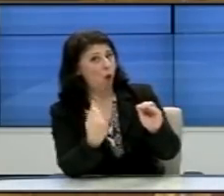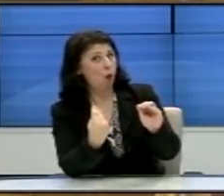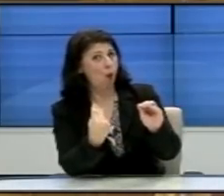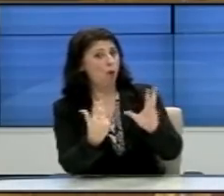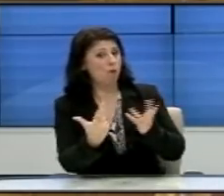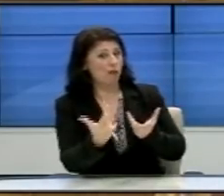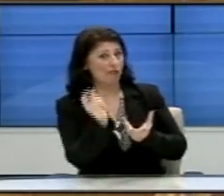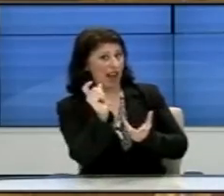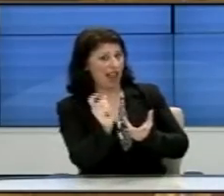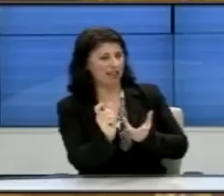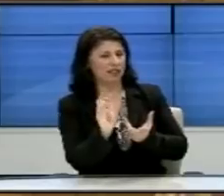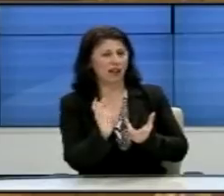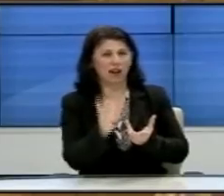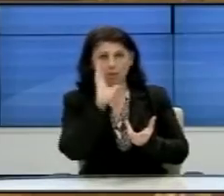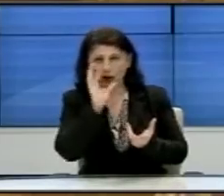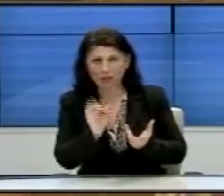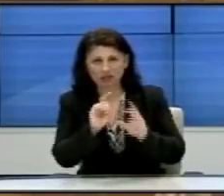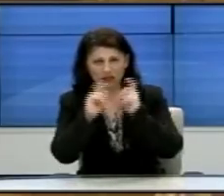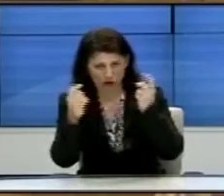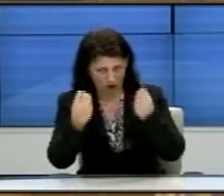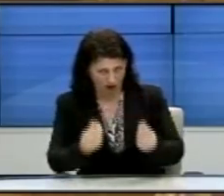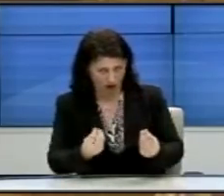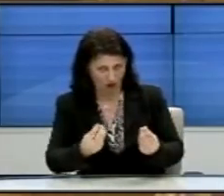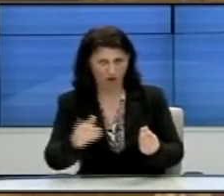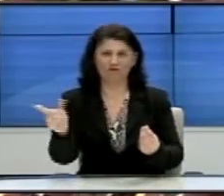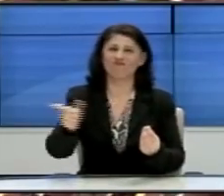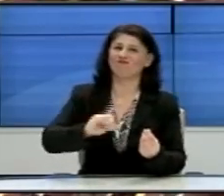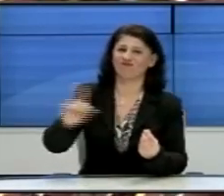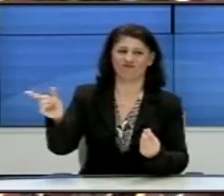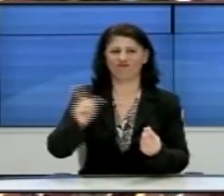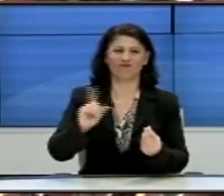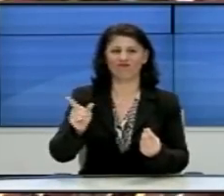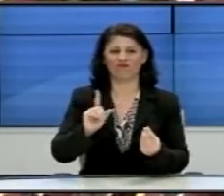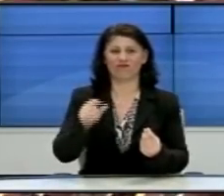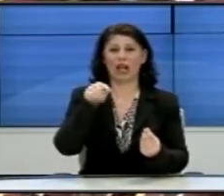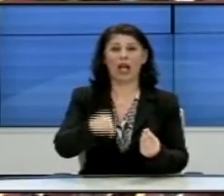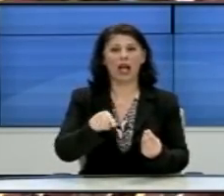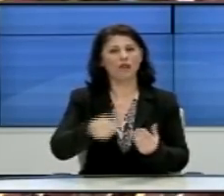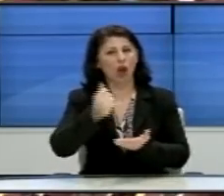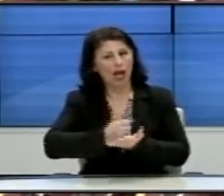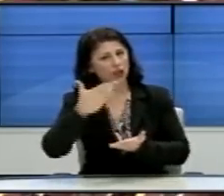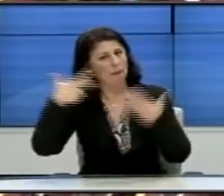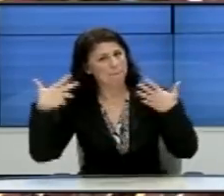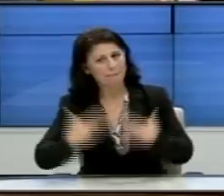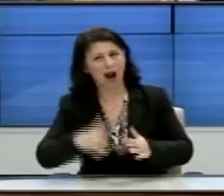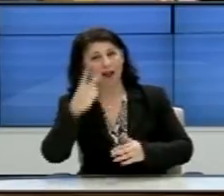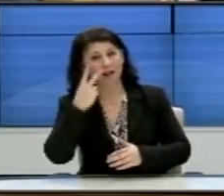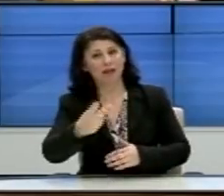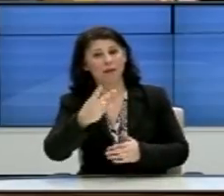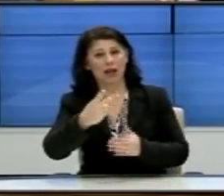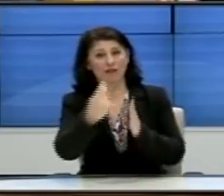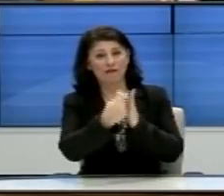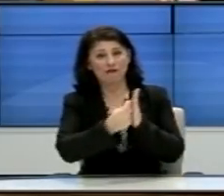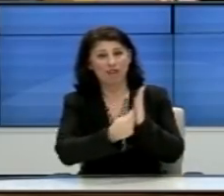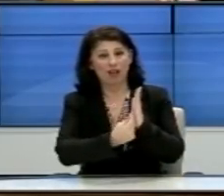η νεολαία, το ζει ο λαός μας και το έχει αξιολογήσει βέβαια, μια και καλή. Και ο βαθμός είναι